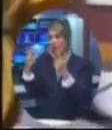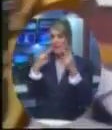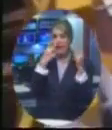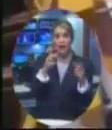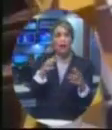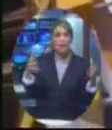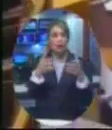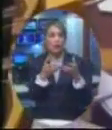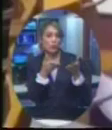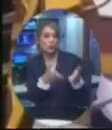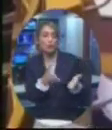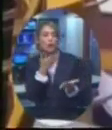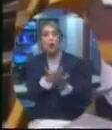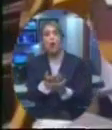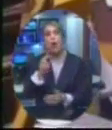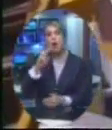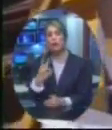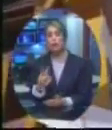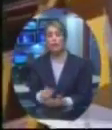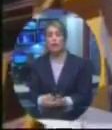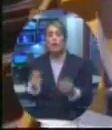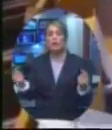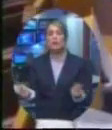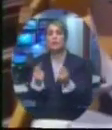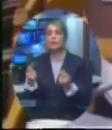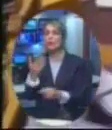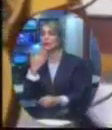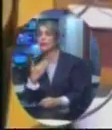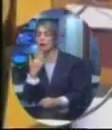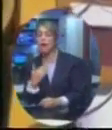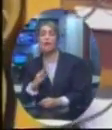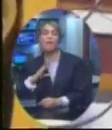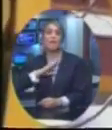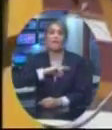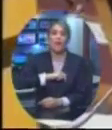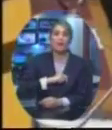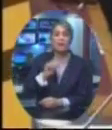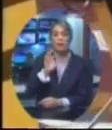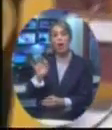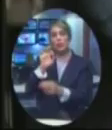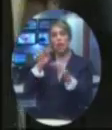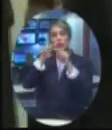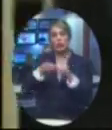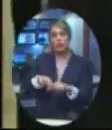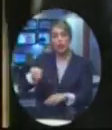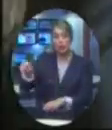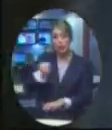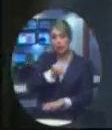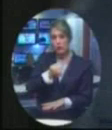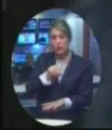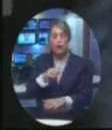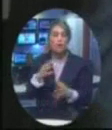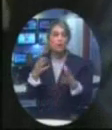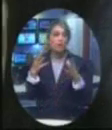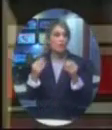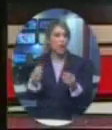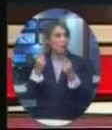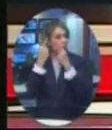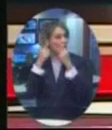הוכחה נוספת כי הסכסוך בין ישראל לפלסטינים עדיין נותר נושא שמעורר הרבה מחלוקות.